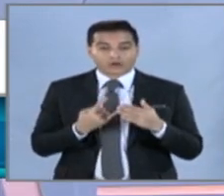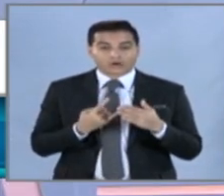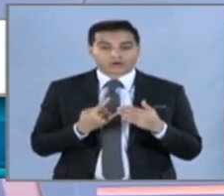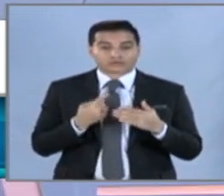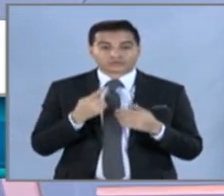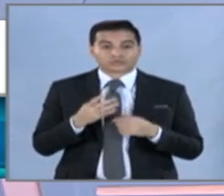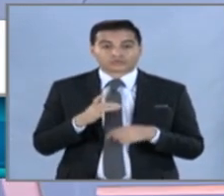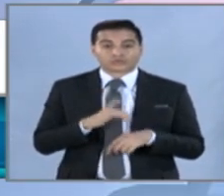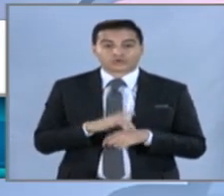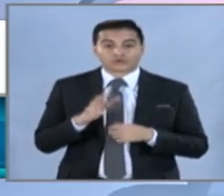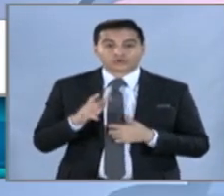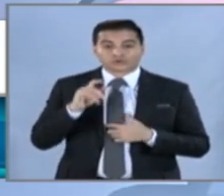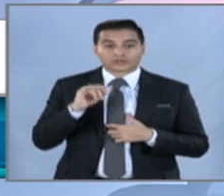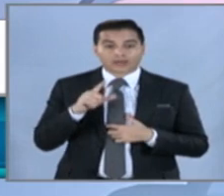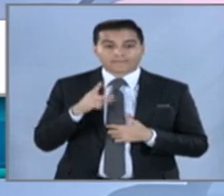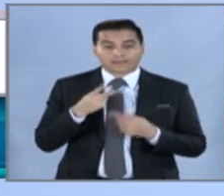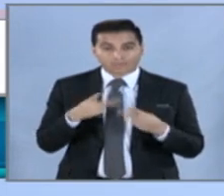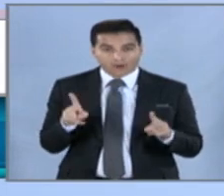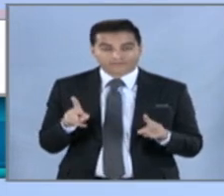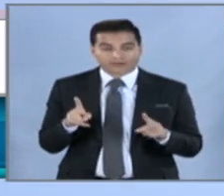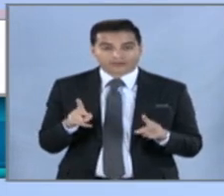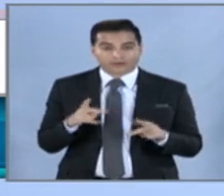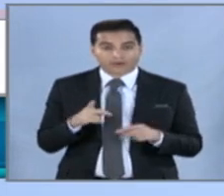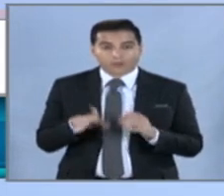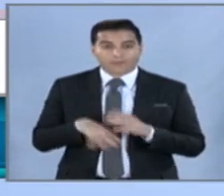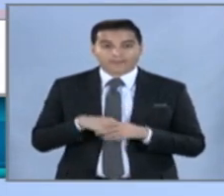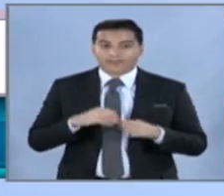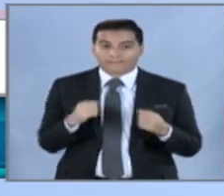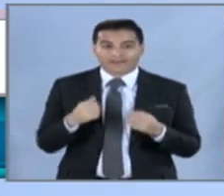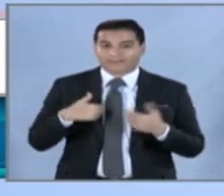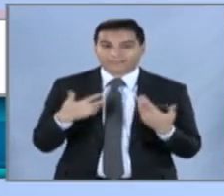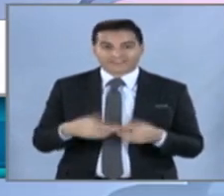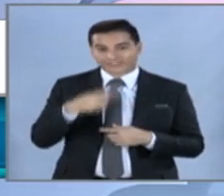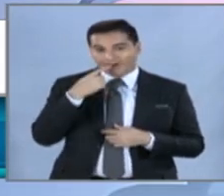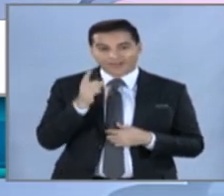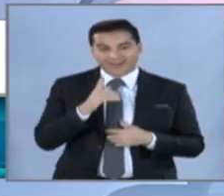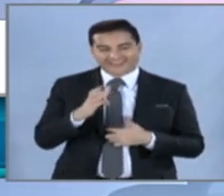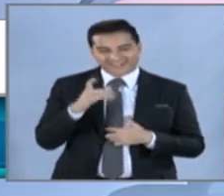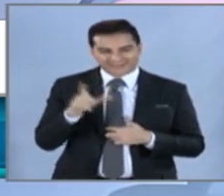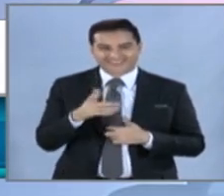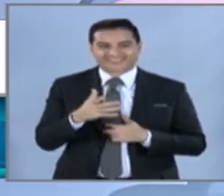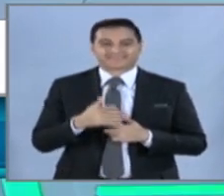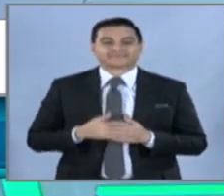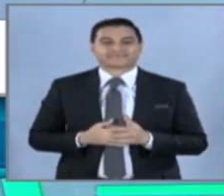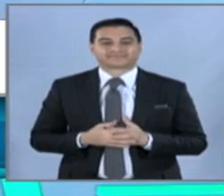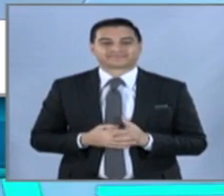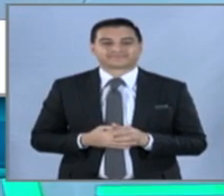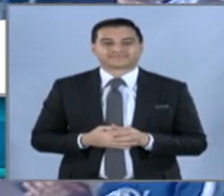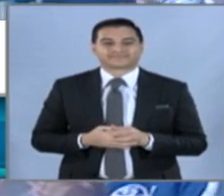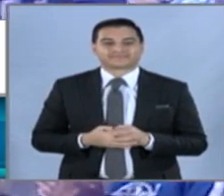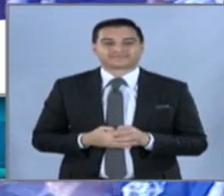10 نقط. دكتور شامل موافق؟ أه. هو اللي بيعمل بط. أه. مقدرش أعترض. إجابة صحيحة.